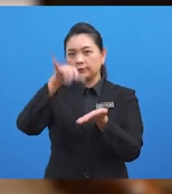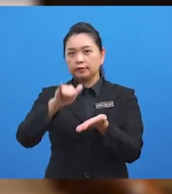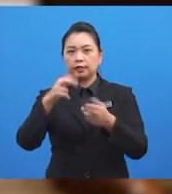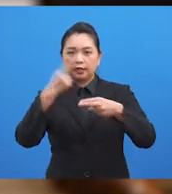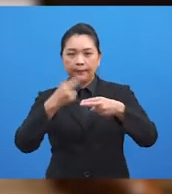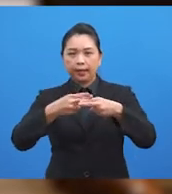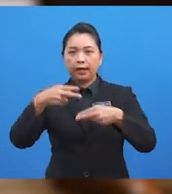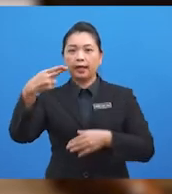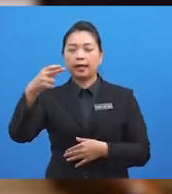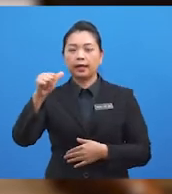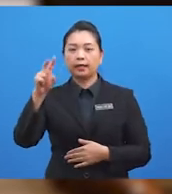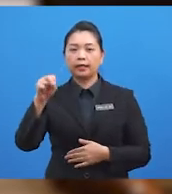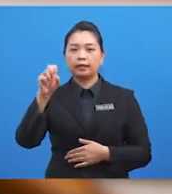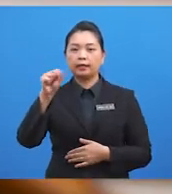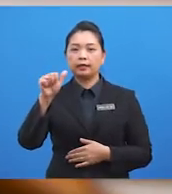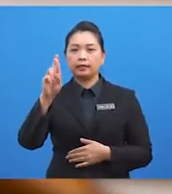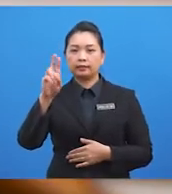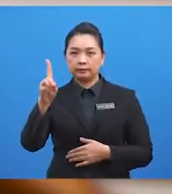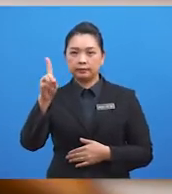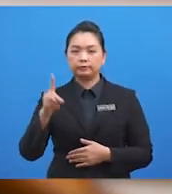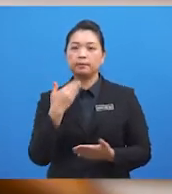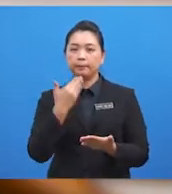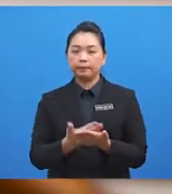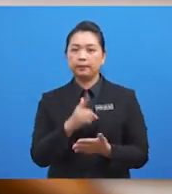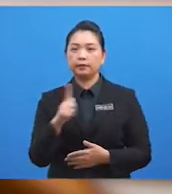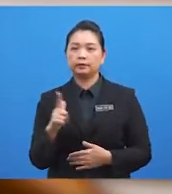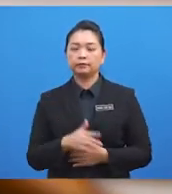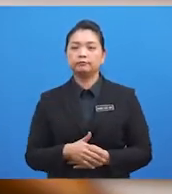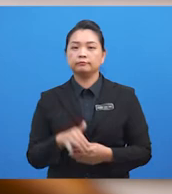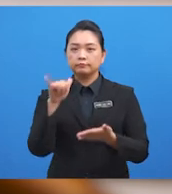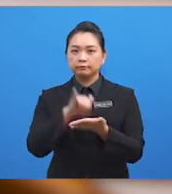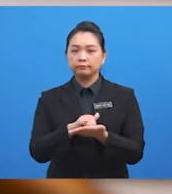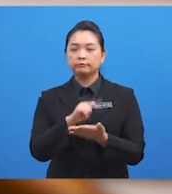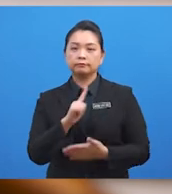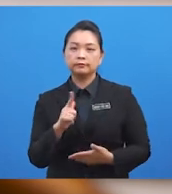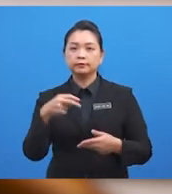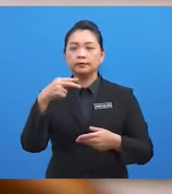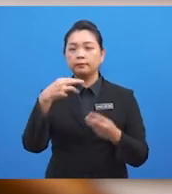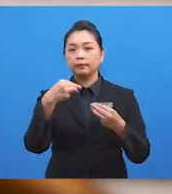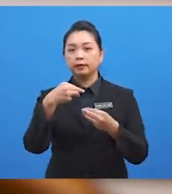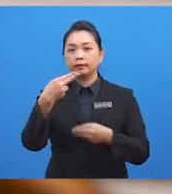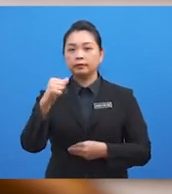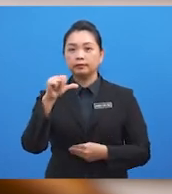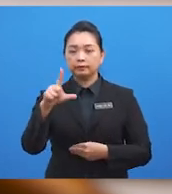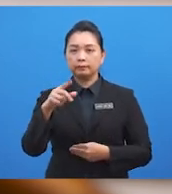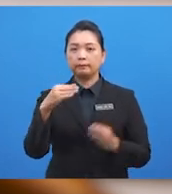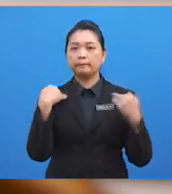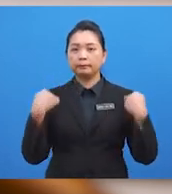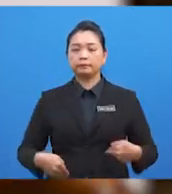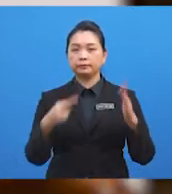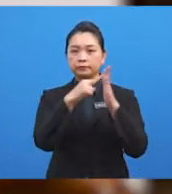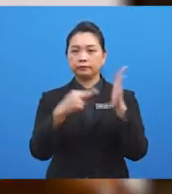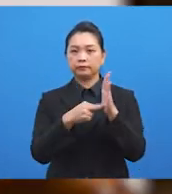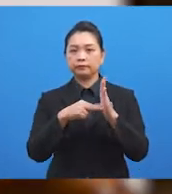yang dinamakan Hansard. Baiklah para pelajar, begitulah halnya tentang badan perundangan di negara